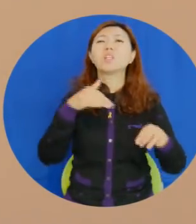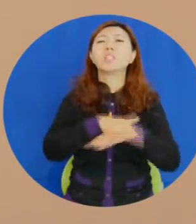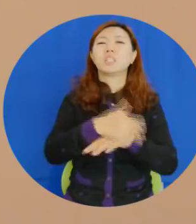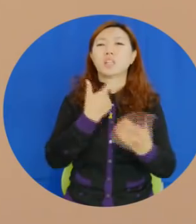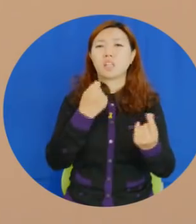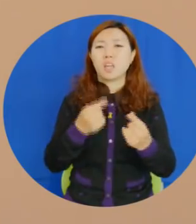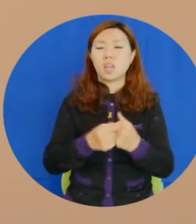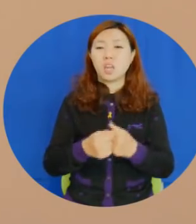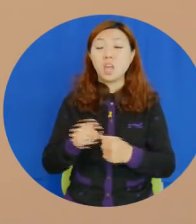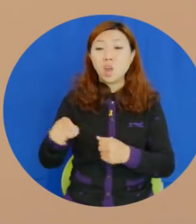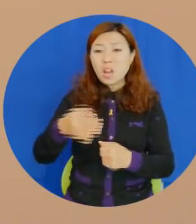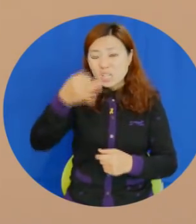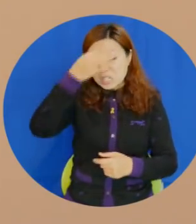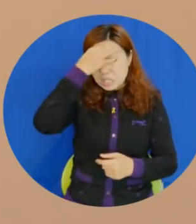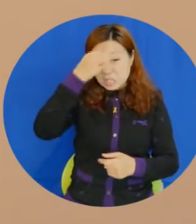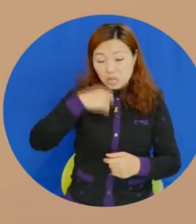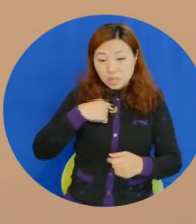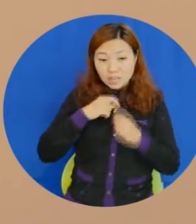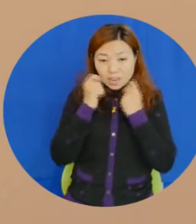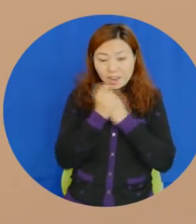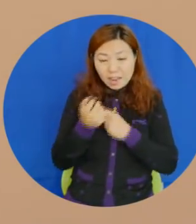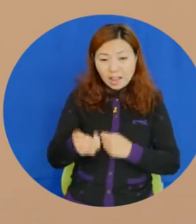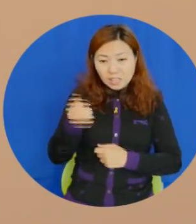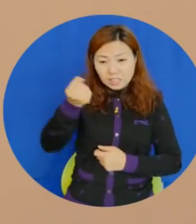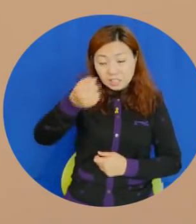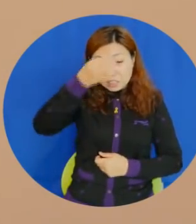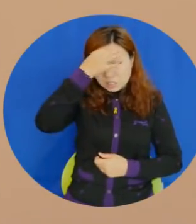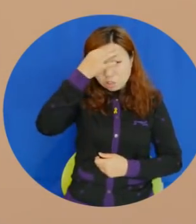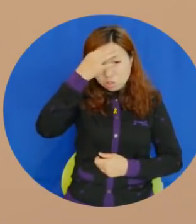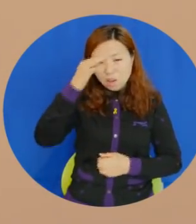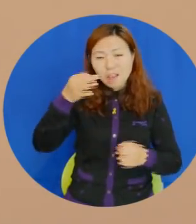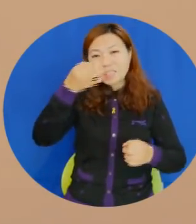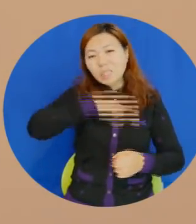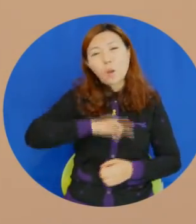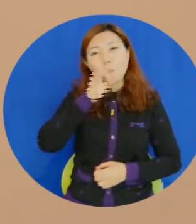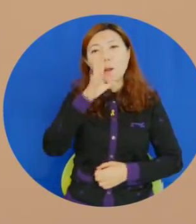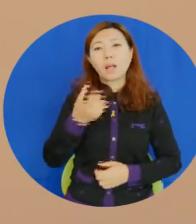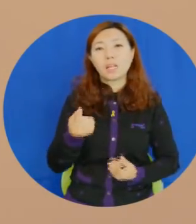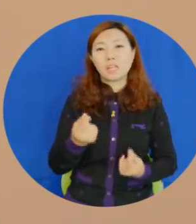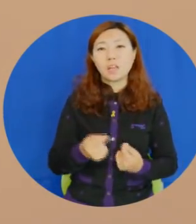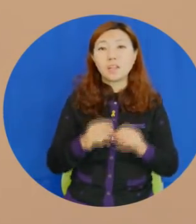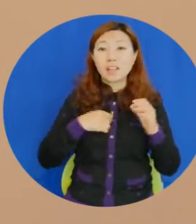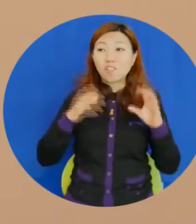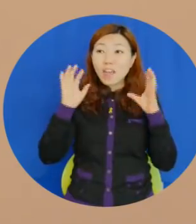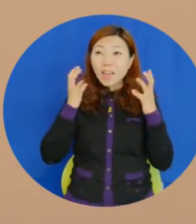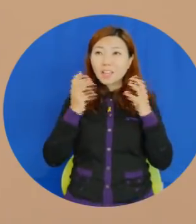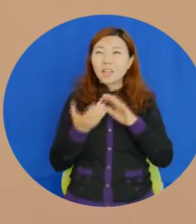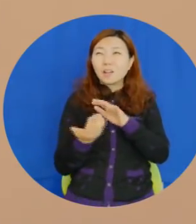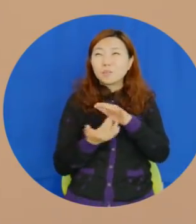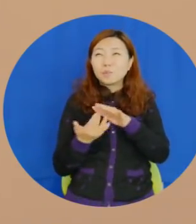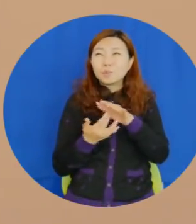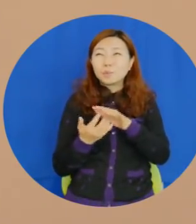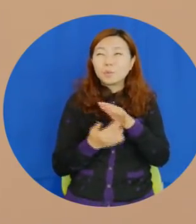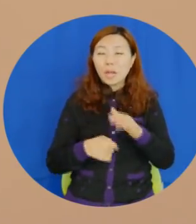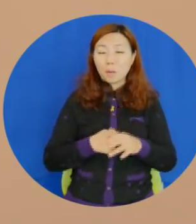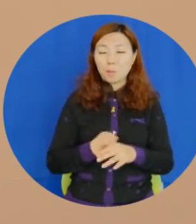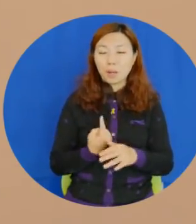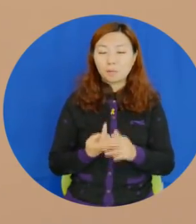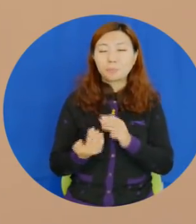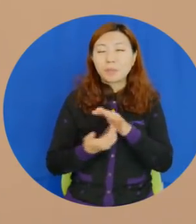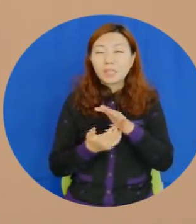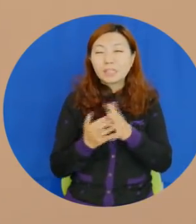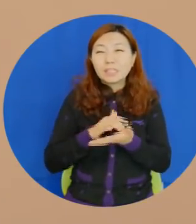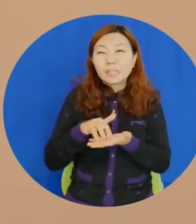이런 식이 된다니까요. 엄청난 재능이 순식간에 무용지물화 된다니까. 우리 어릴 때 암산 잘하고